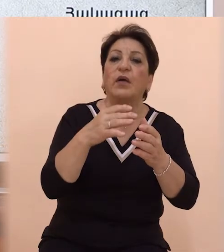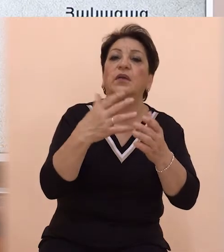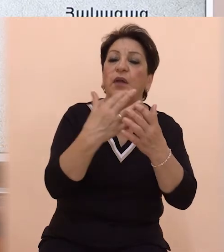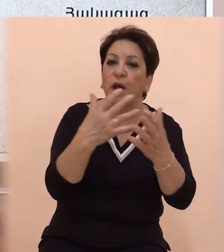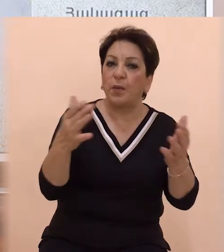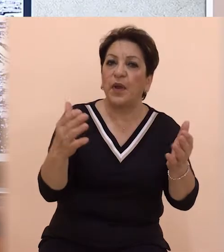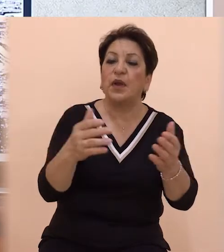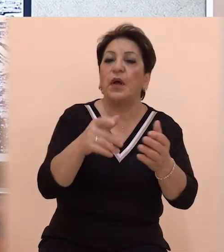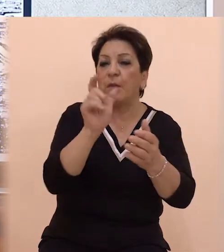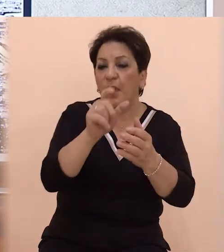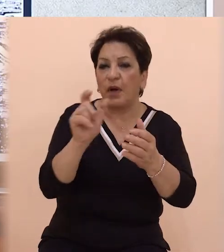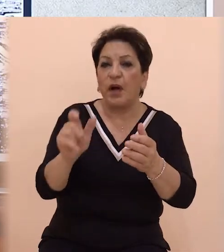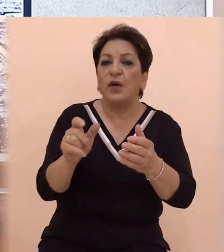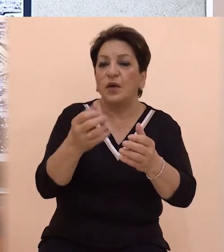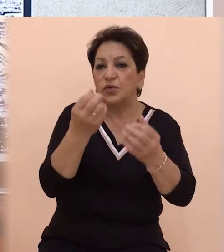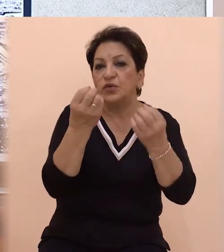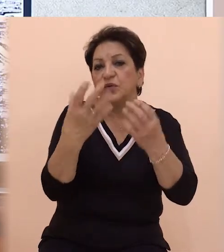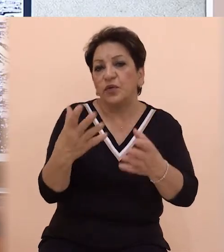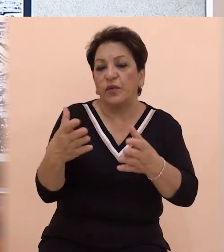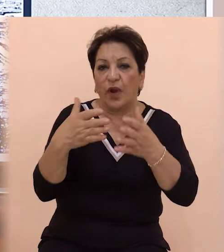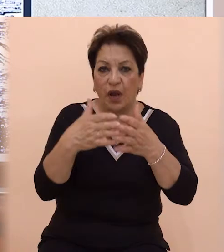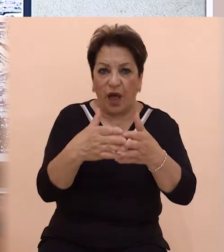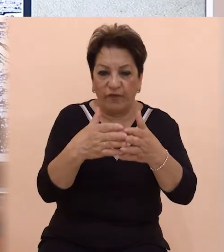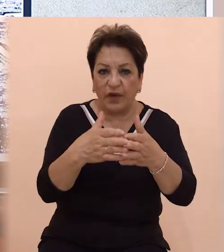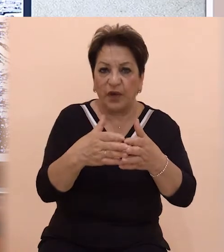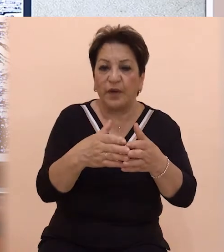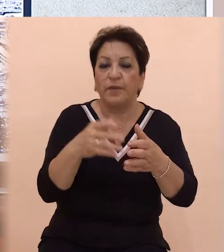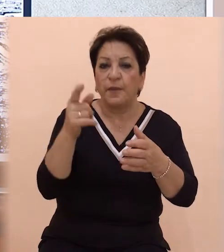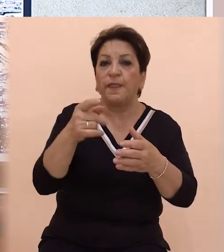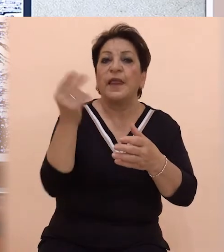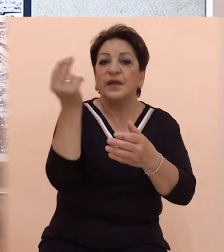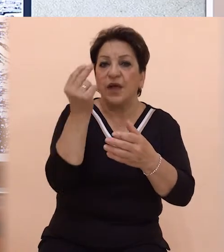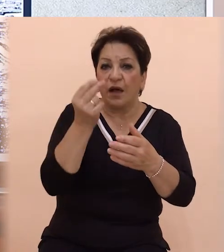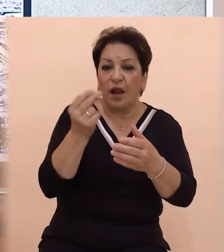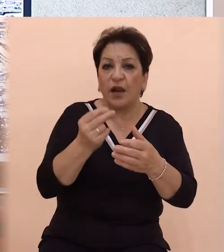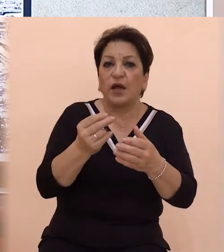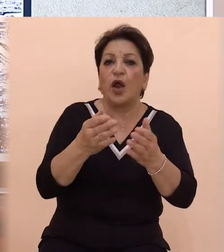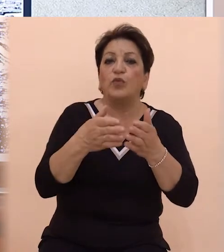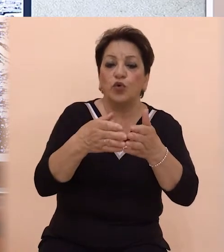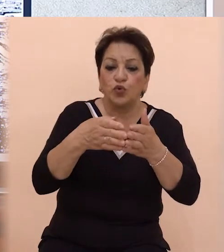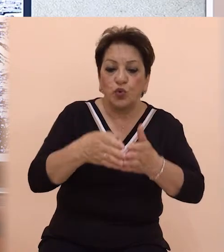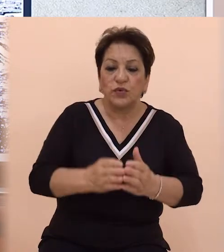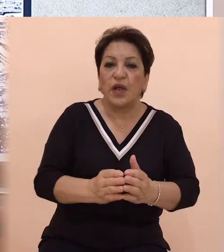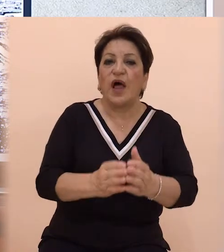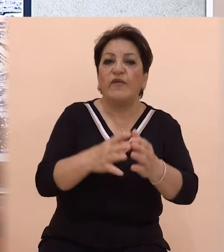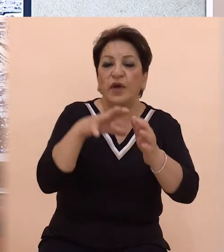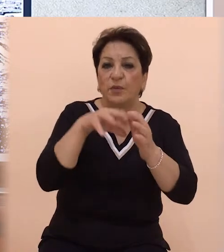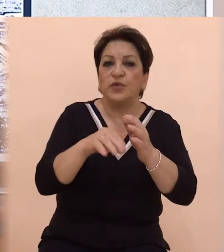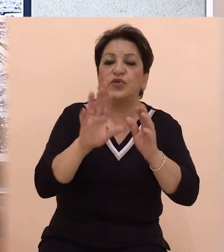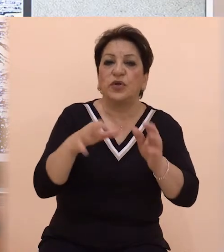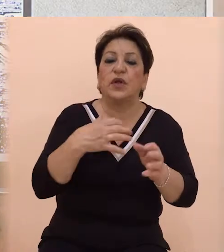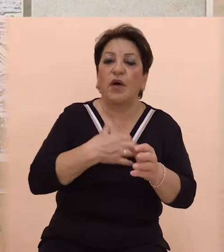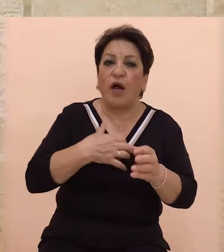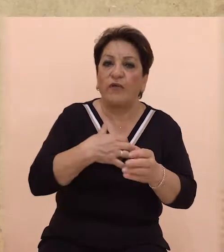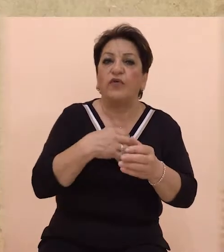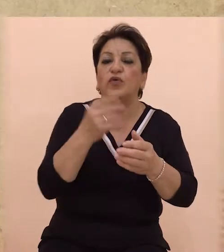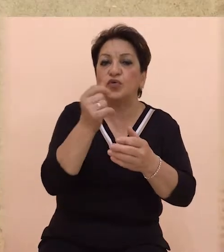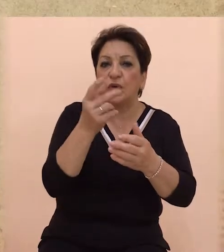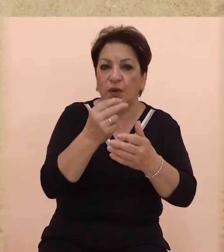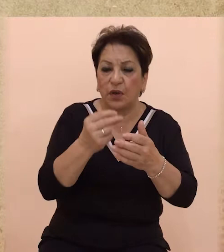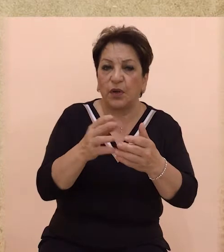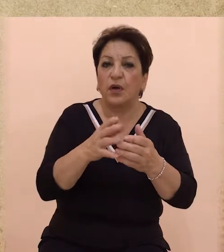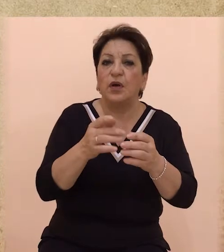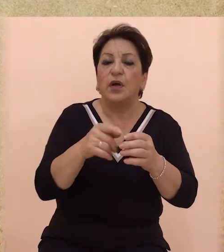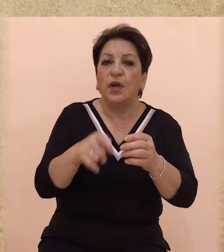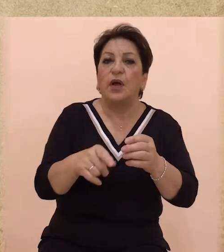նավերը։ Հետևյալ ծաղրանը կարում պատկերված է Սուզանավերի նշանակության կարևորությունը։ Նկարում